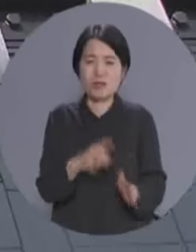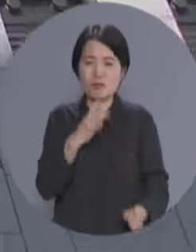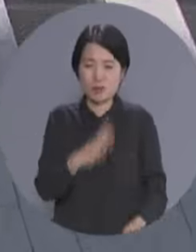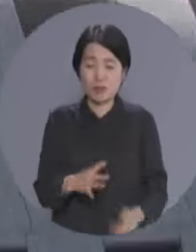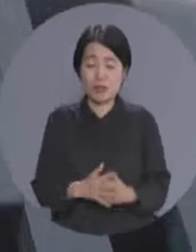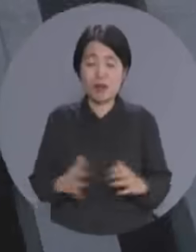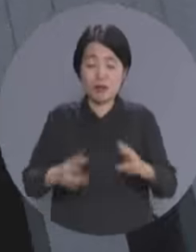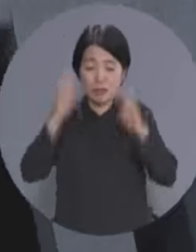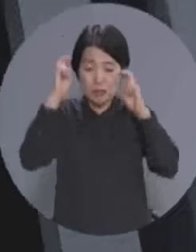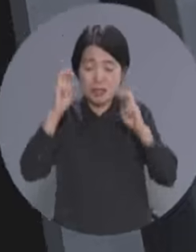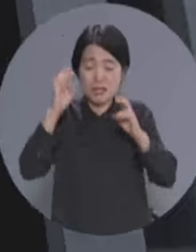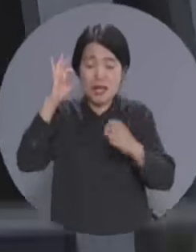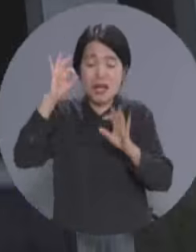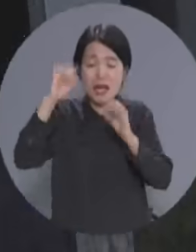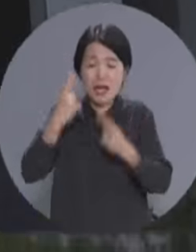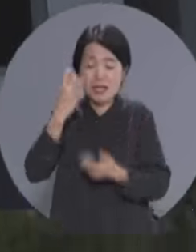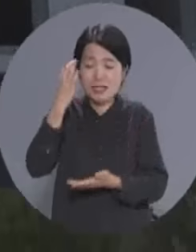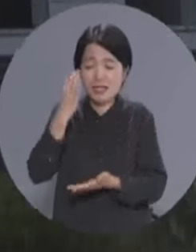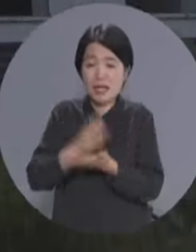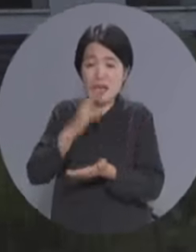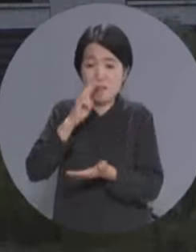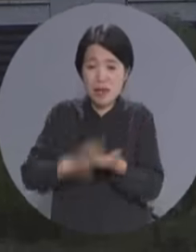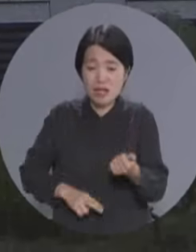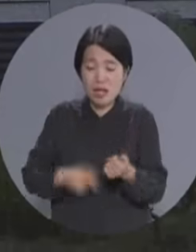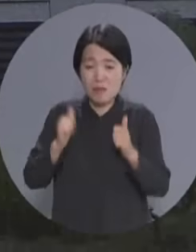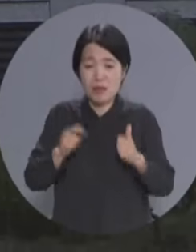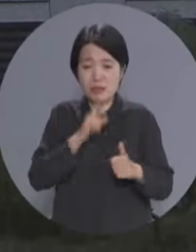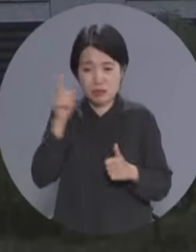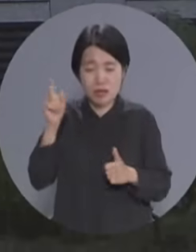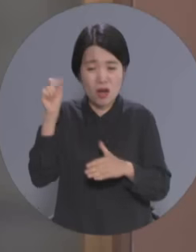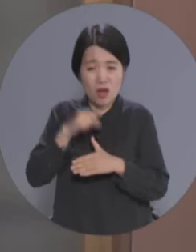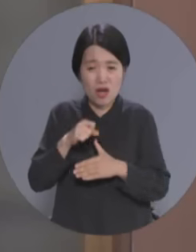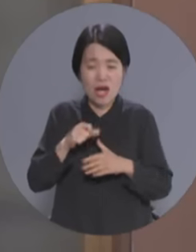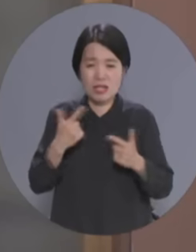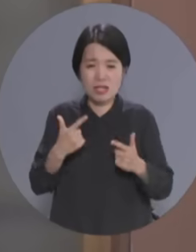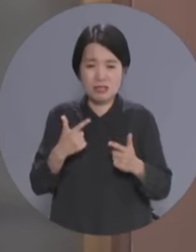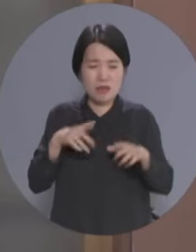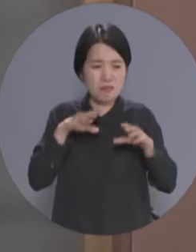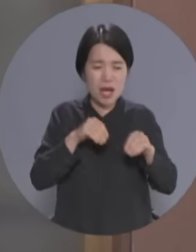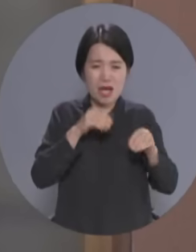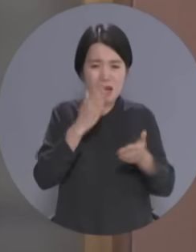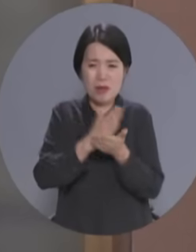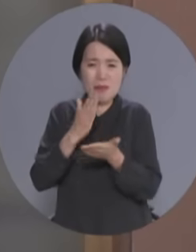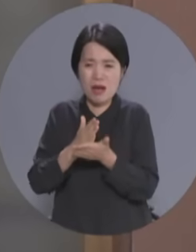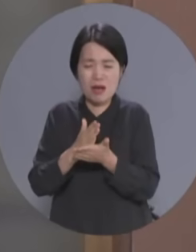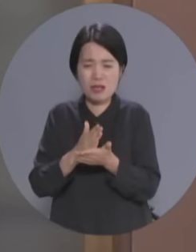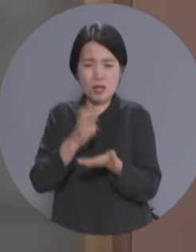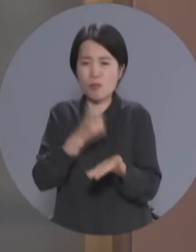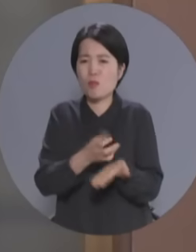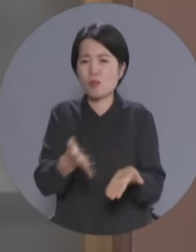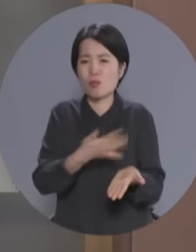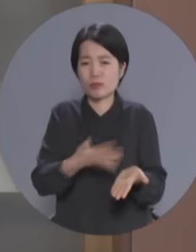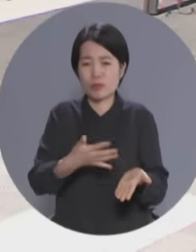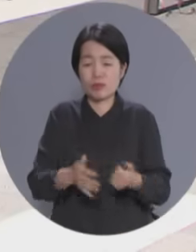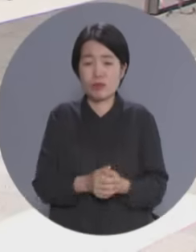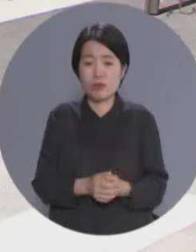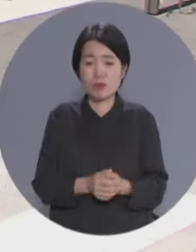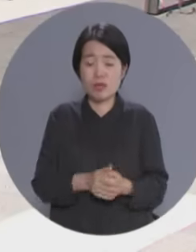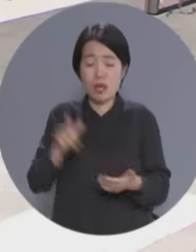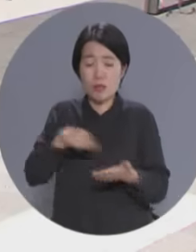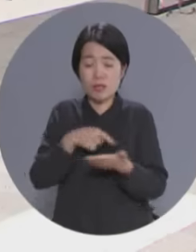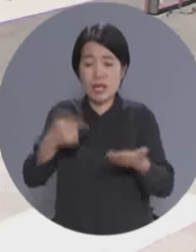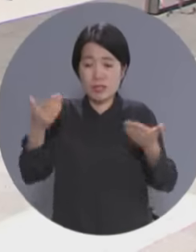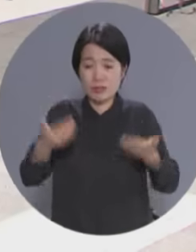건설사의 분양 아리는 법적 신고나 허가 사항이 아니라 강제할 방법이 없습니다 때문에 입주민들은 보상안이